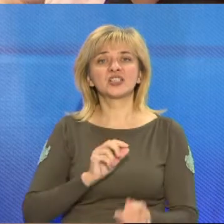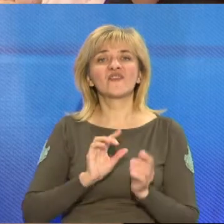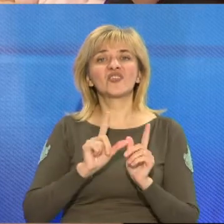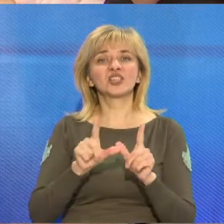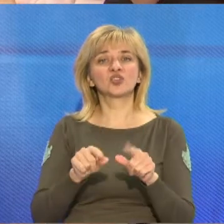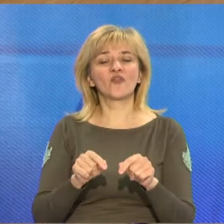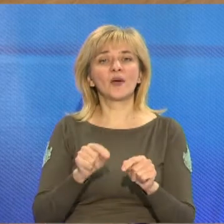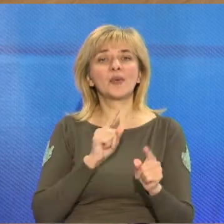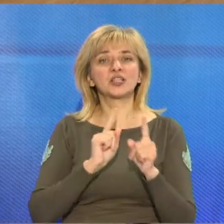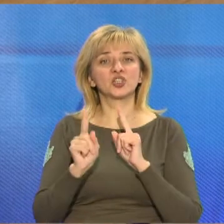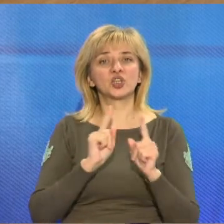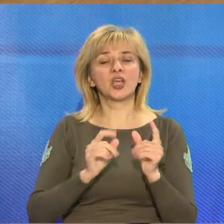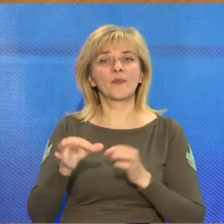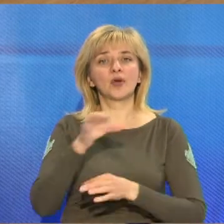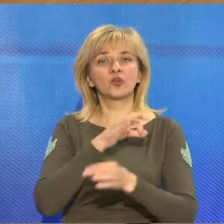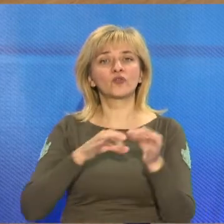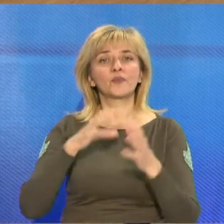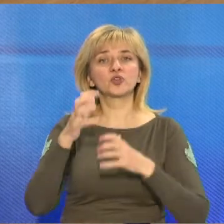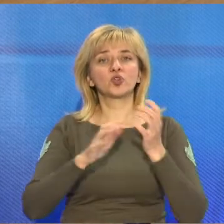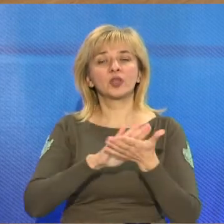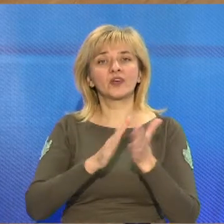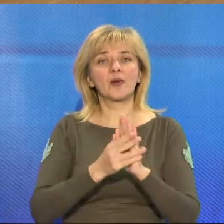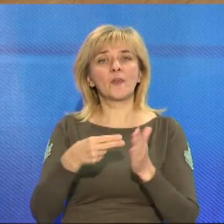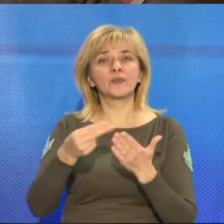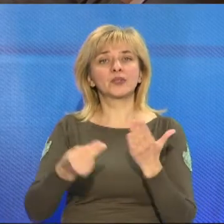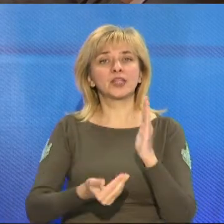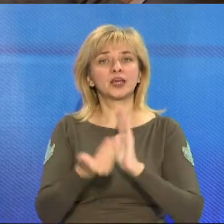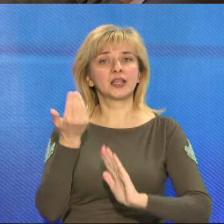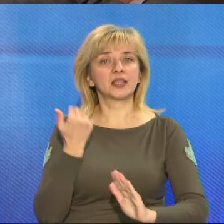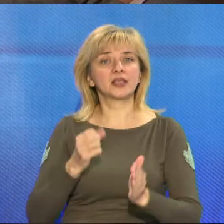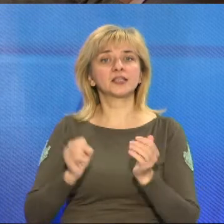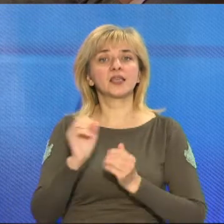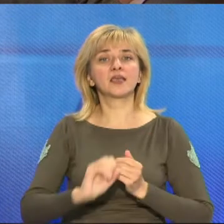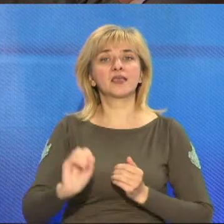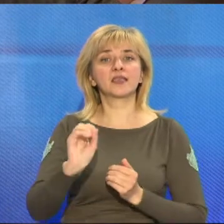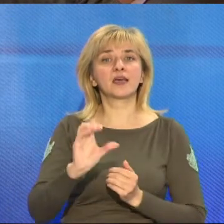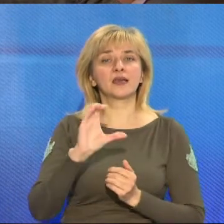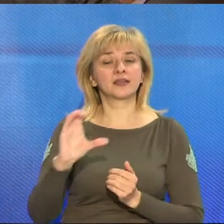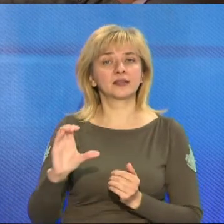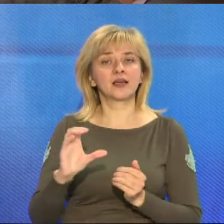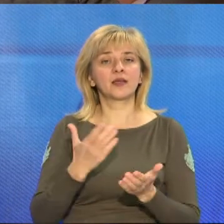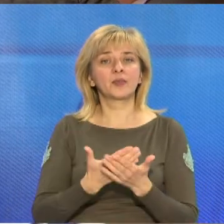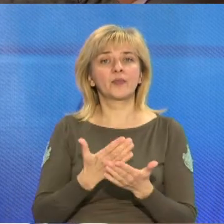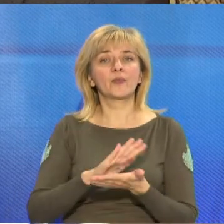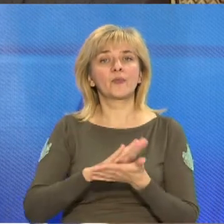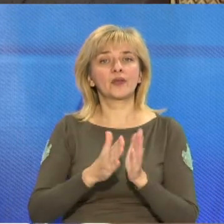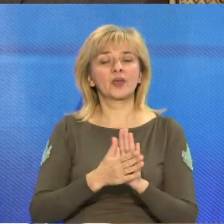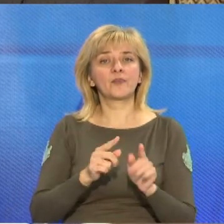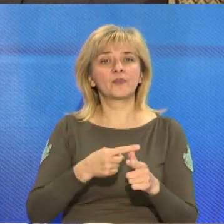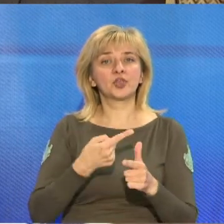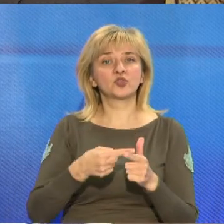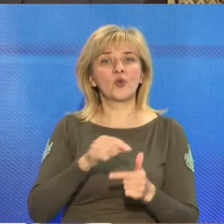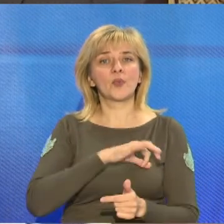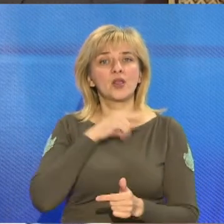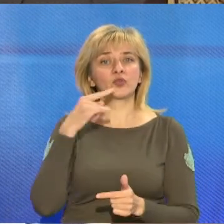падпісаныя раней з ЕС, напрыклад, пагадненне паміж Беларусю і Еўрапейскім саюзам аб рэадмісіі мігрантаў, якія знаходзяцца без